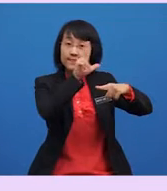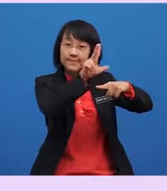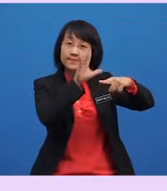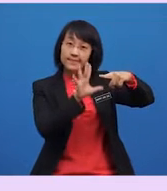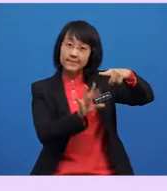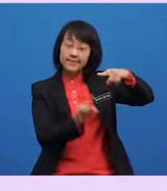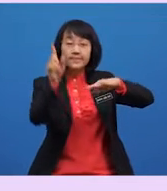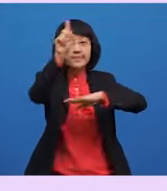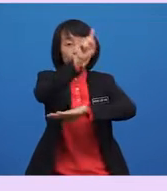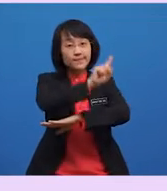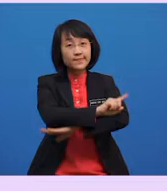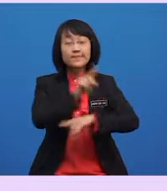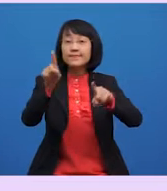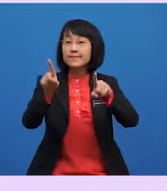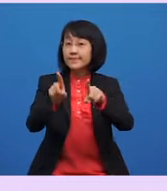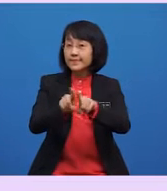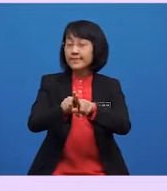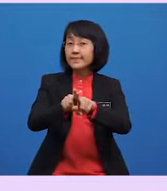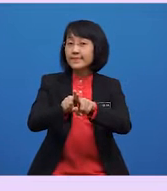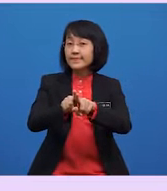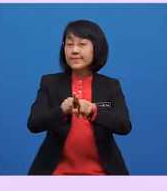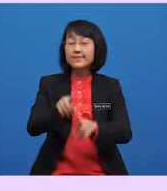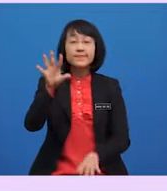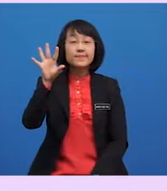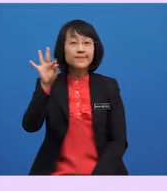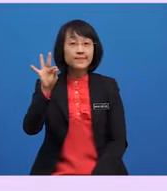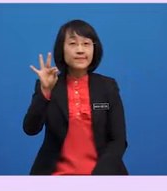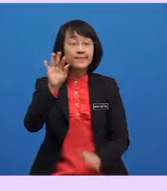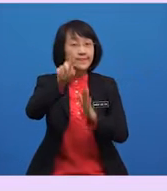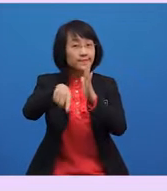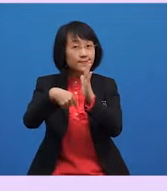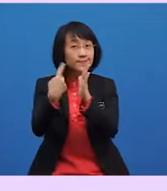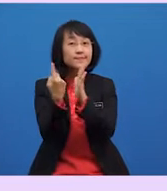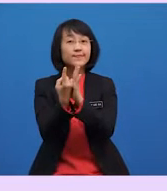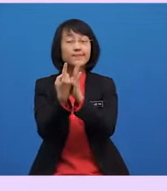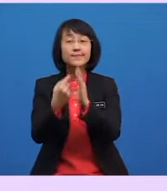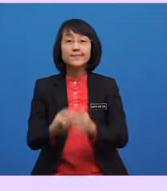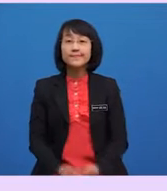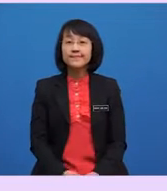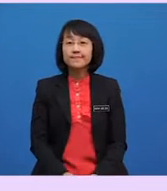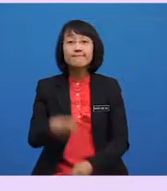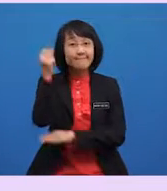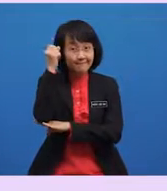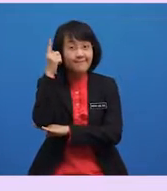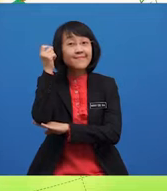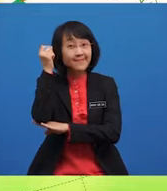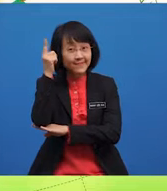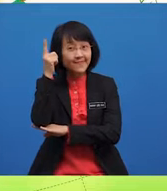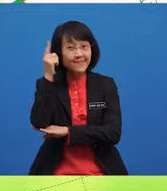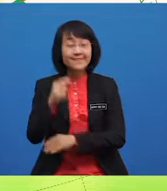3/8 hari sama dengan 9 jam. Faham ya?